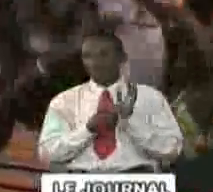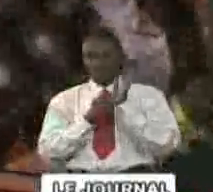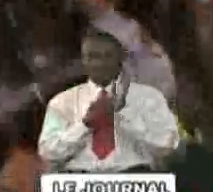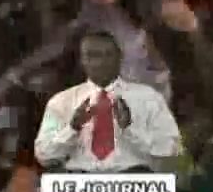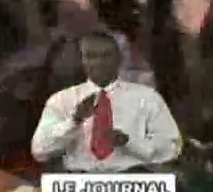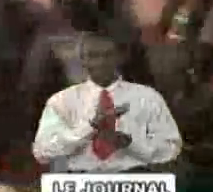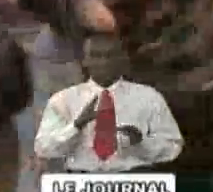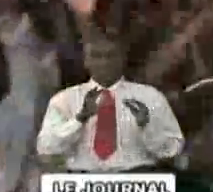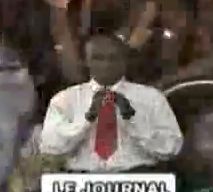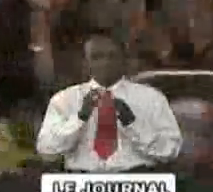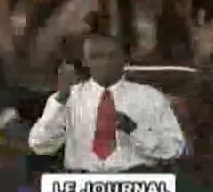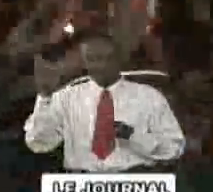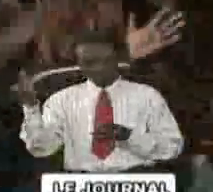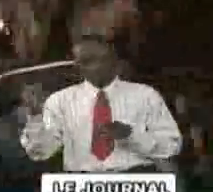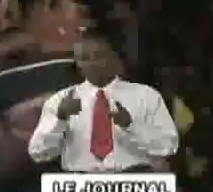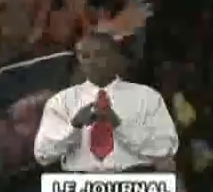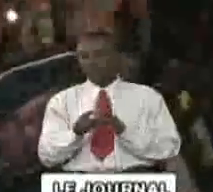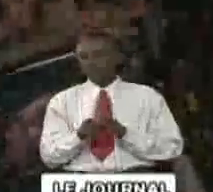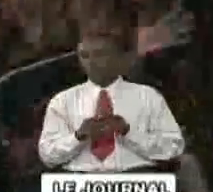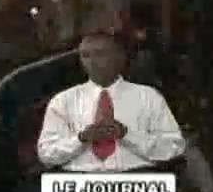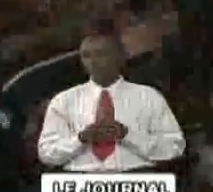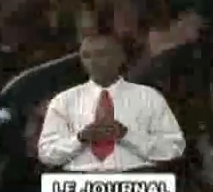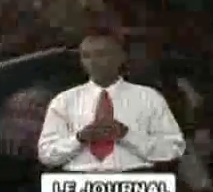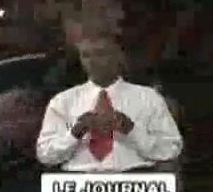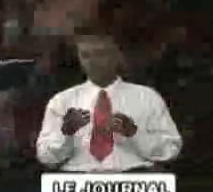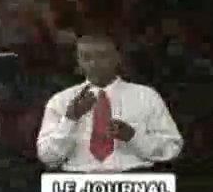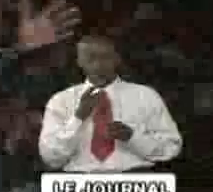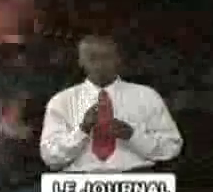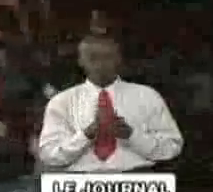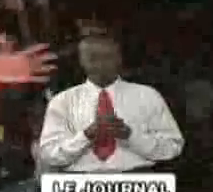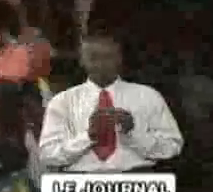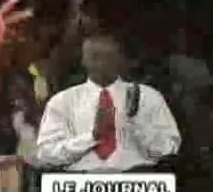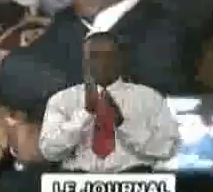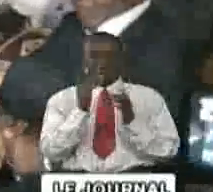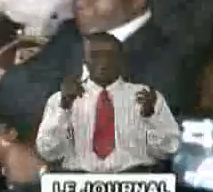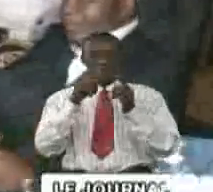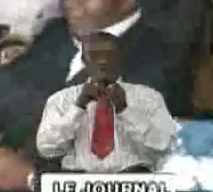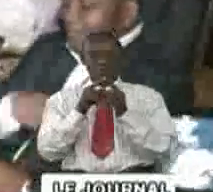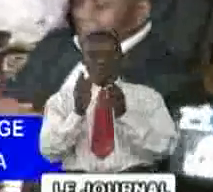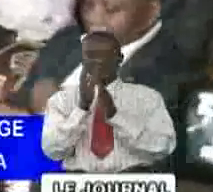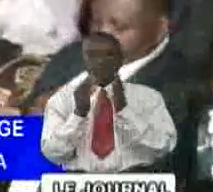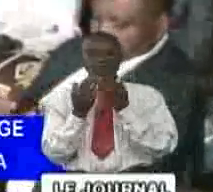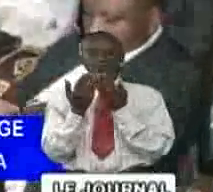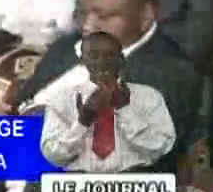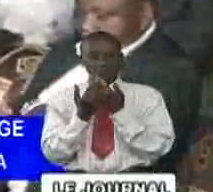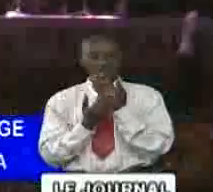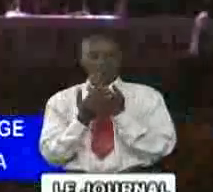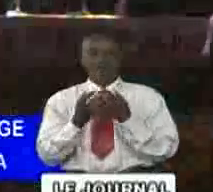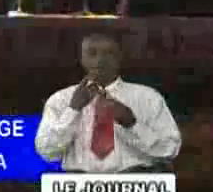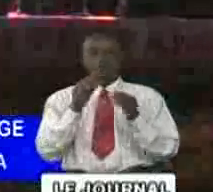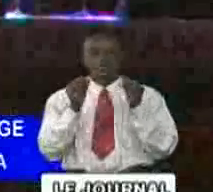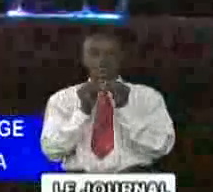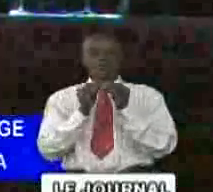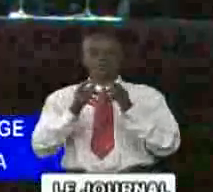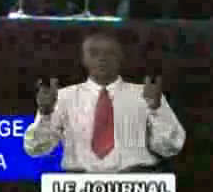Unies Lamine Mané. Pour la circonstance, il a été annoncé la tenue du 15 au 18 juillet 2013 du Symposium international de musique sur